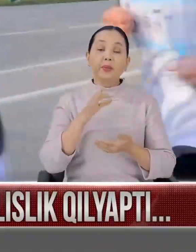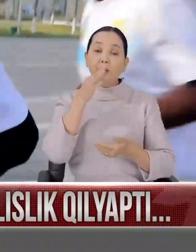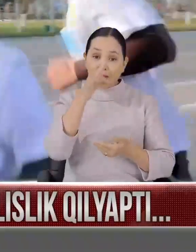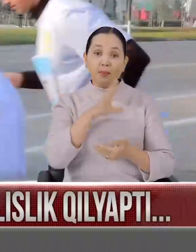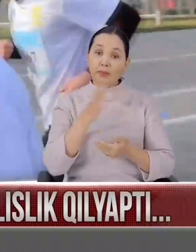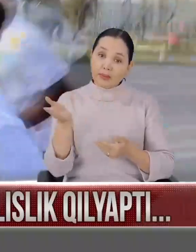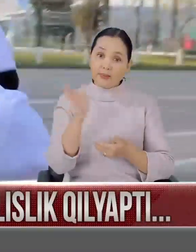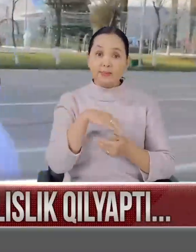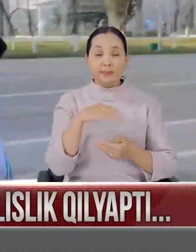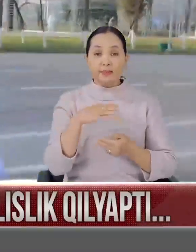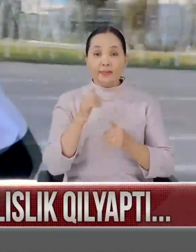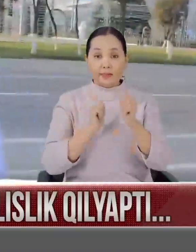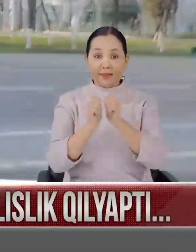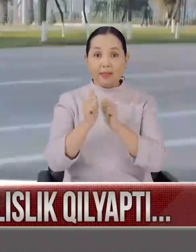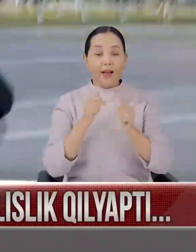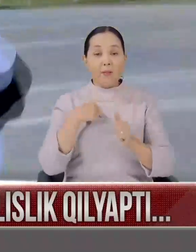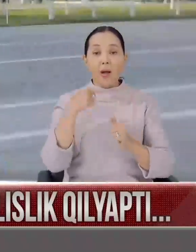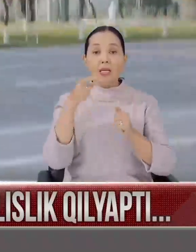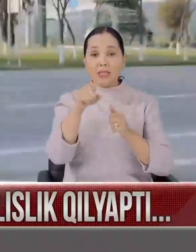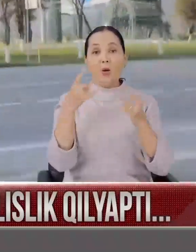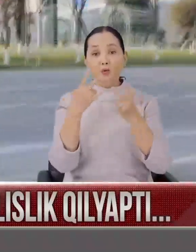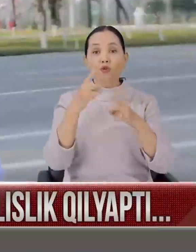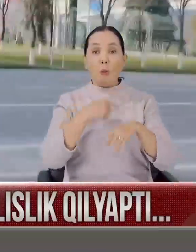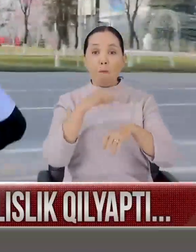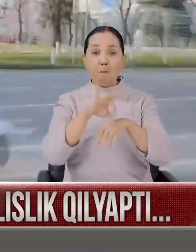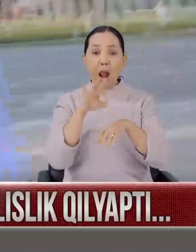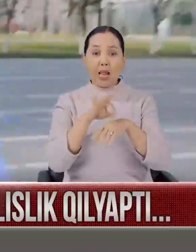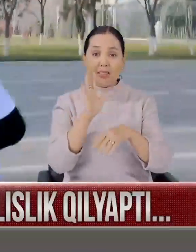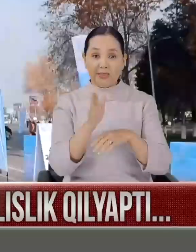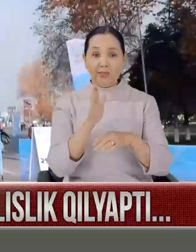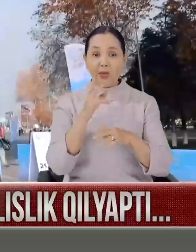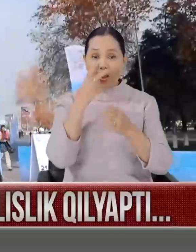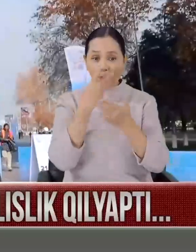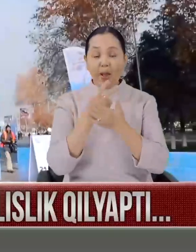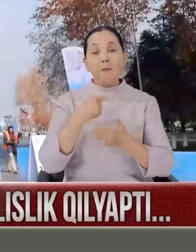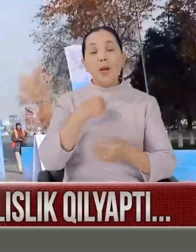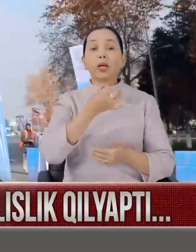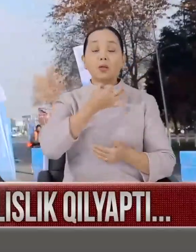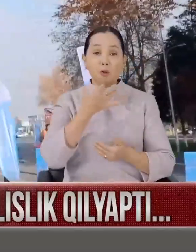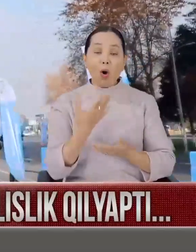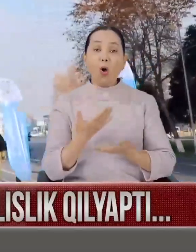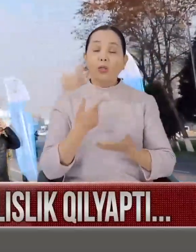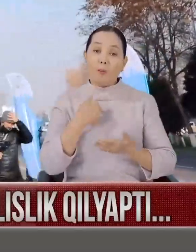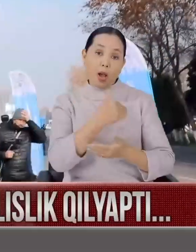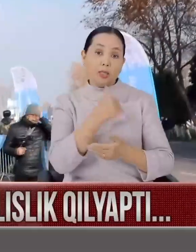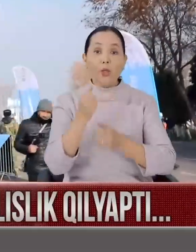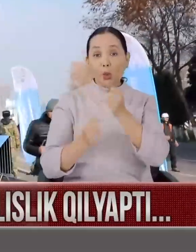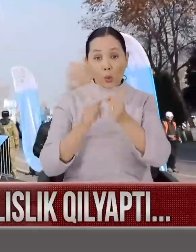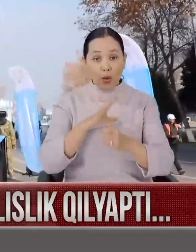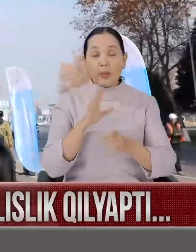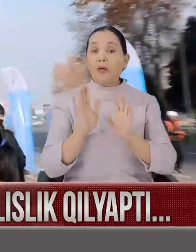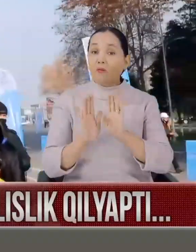Etdim. Nima dedilar? Men sen uchun balet qilib turaman deb qoldilar. Menga yo'qdi, men ham o'zi yugurmoqchi edim.